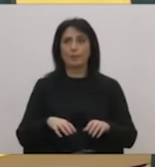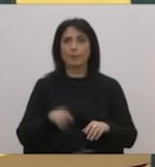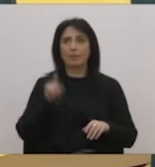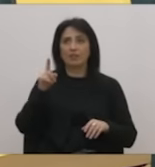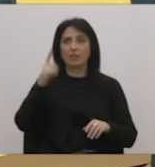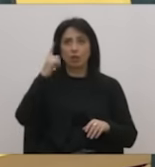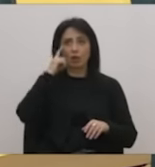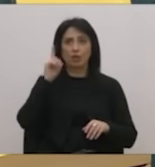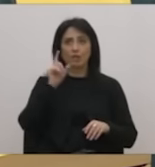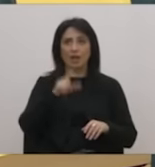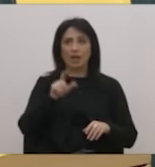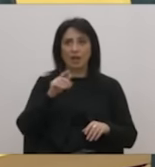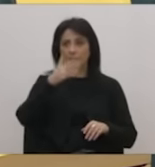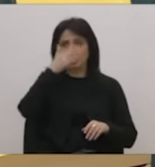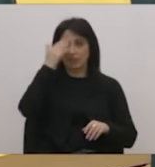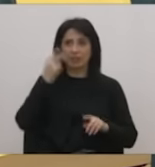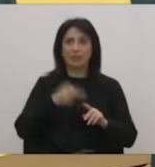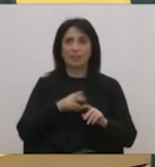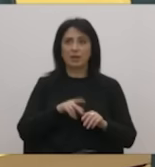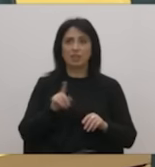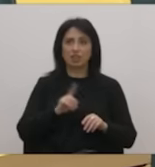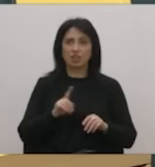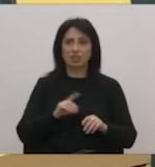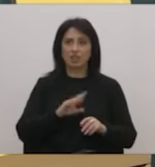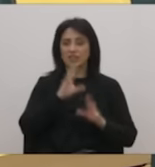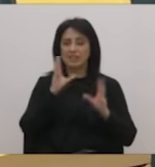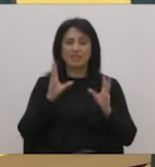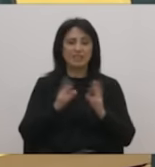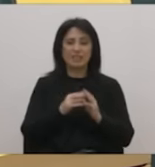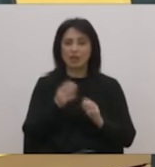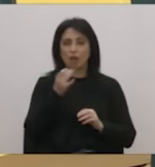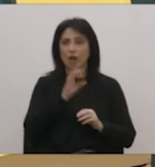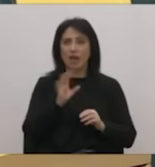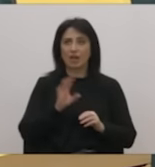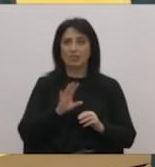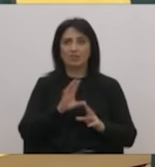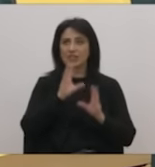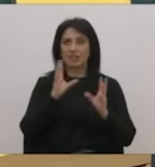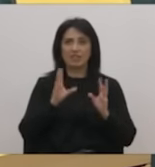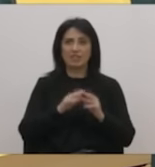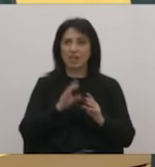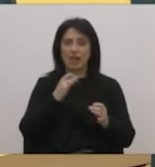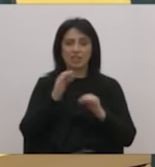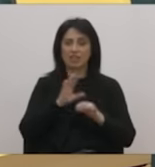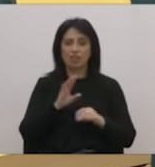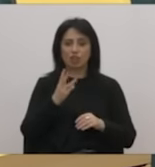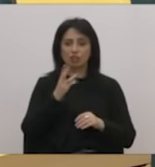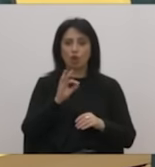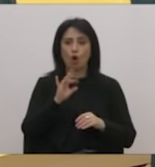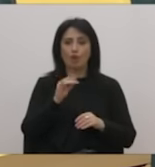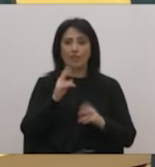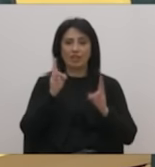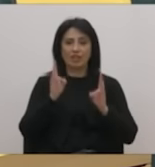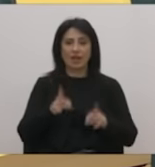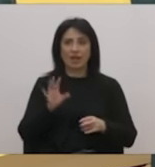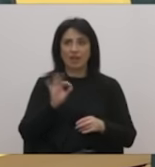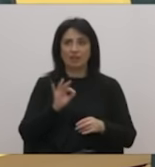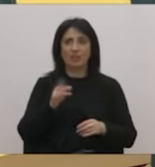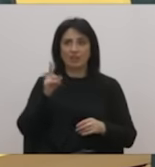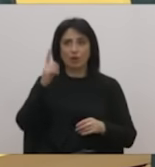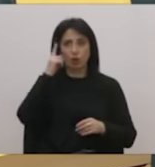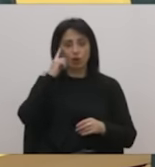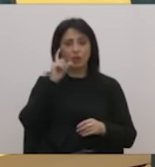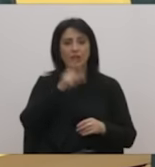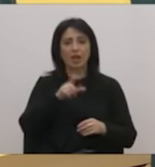Თქვენ გონიათ ხალხი დაივიწყებს იმას, რომ საერთოდ არ გაინტერესებთ და საერთოდ აღარ საუბრობთ შოვის ტრაგედიაზე. Თქვენ